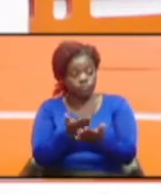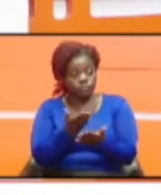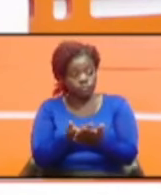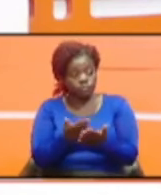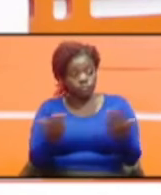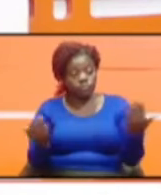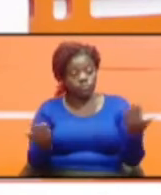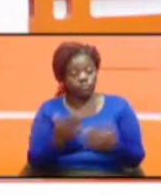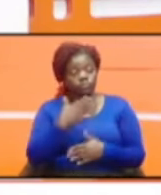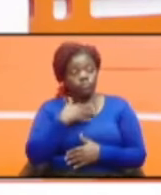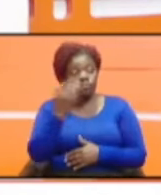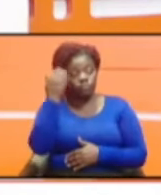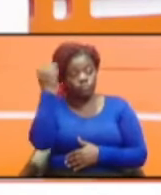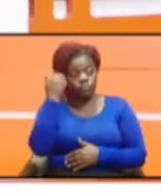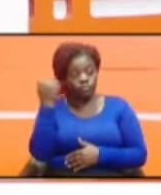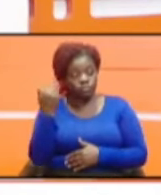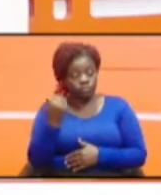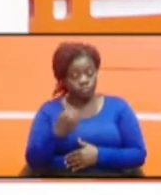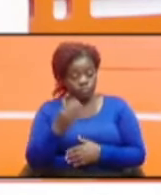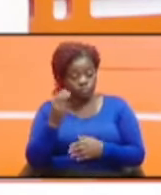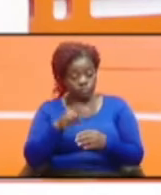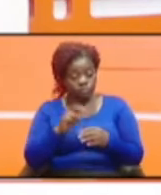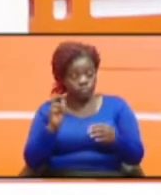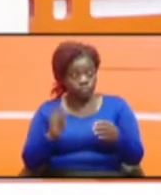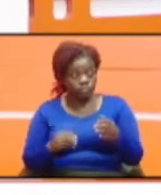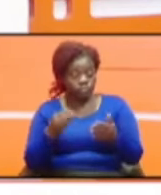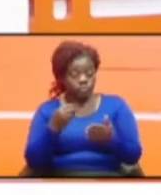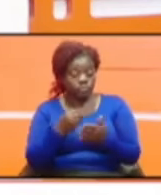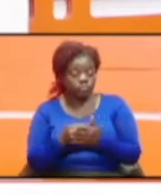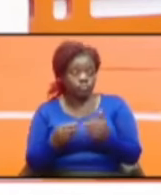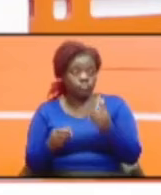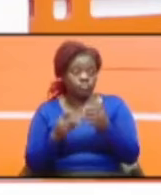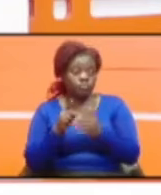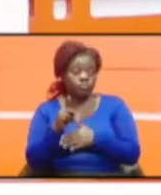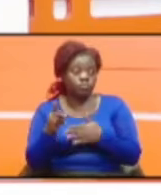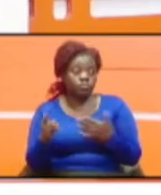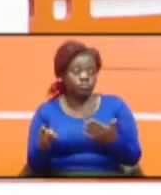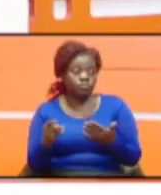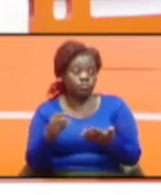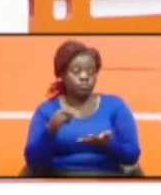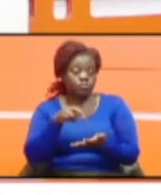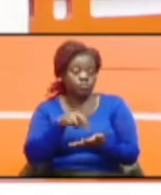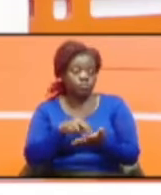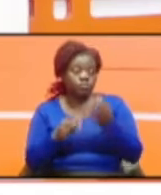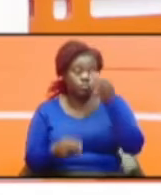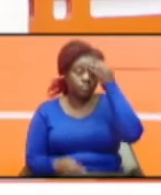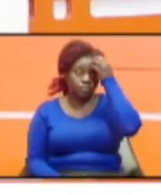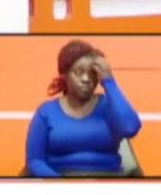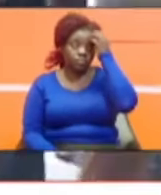mwe baagalira kkooti okuggyawo ensimbi ezisasulwa mu kweyimirirwa.